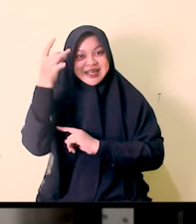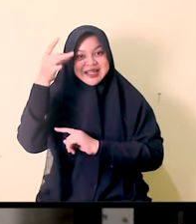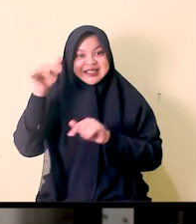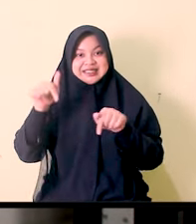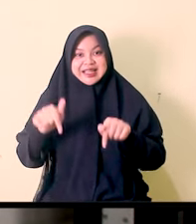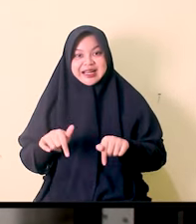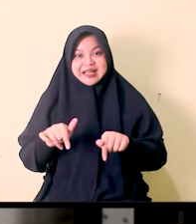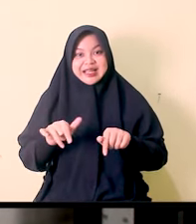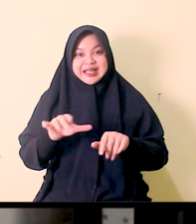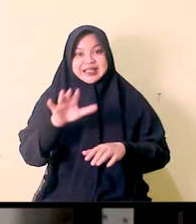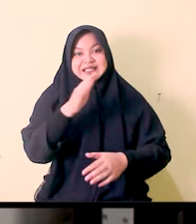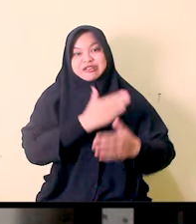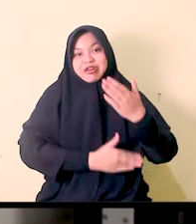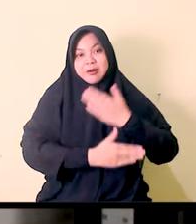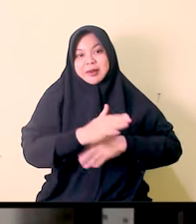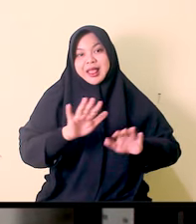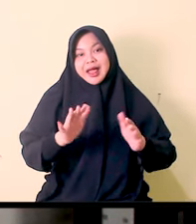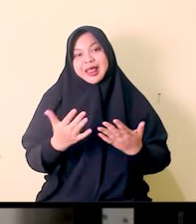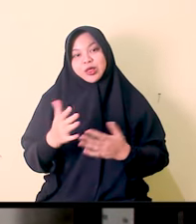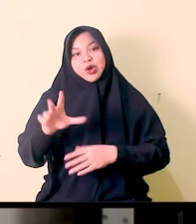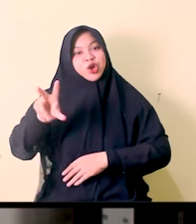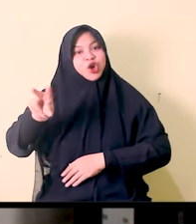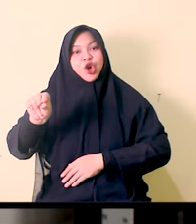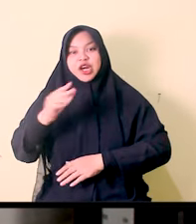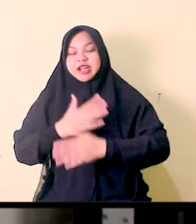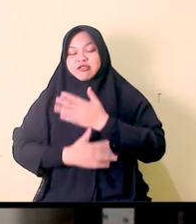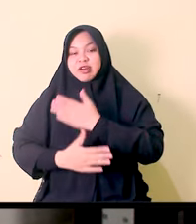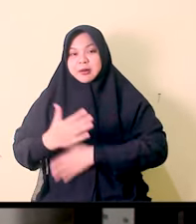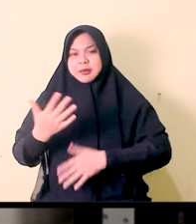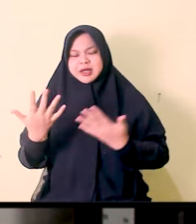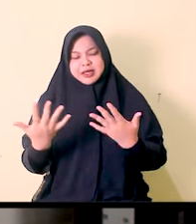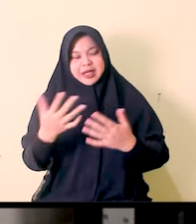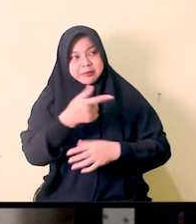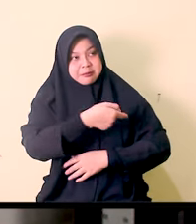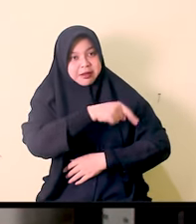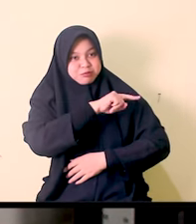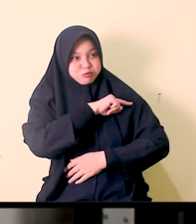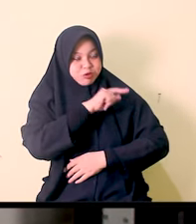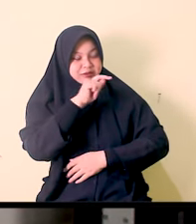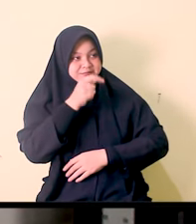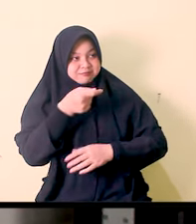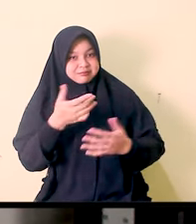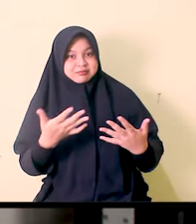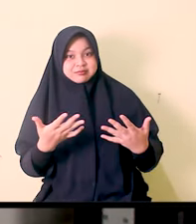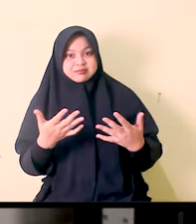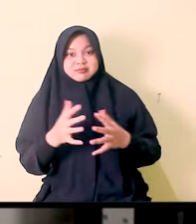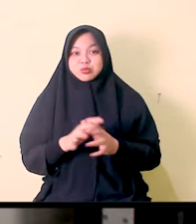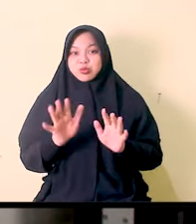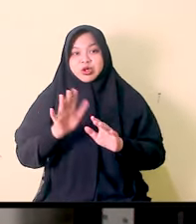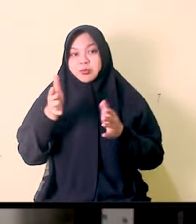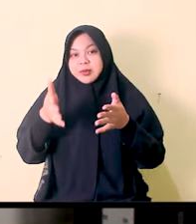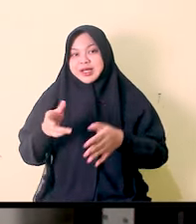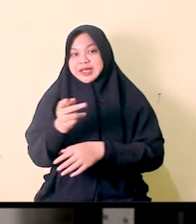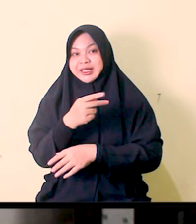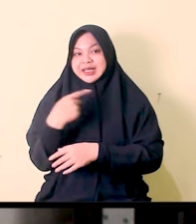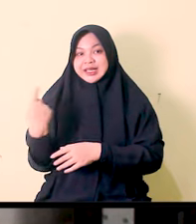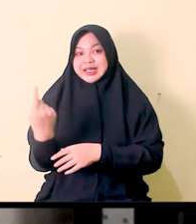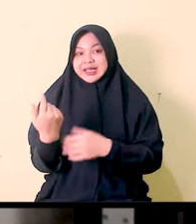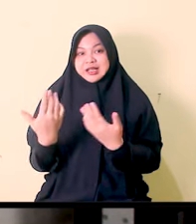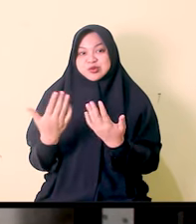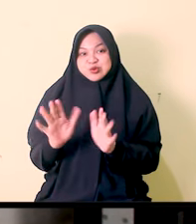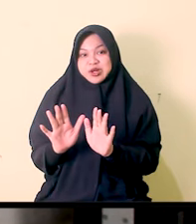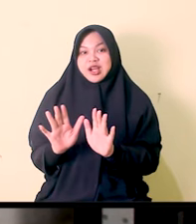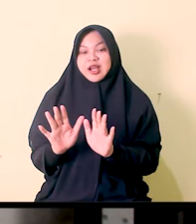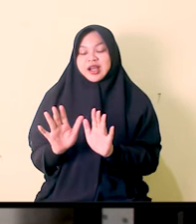nonabel hanya kemampuan saja Pak masaan bukan cuma itu kita juga sudah bisa